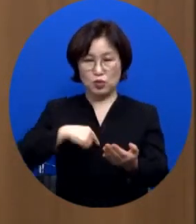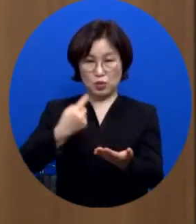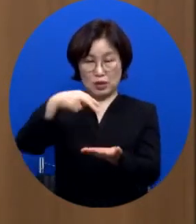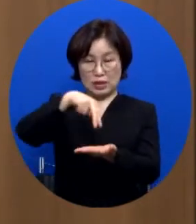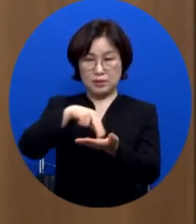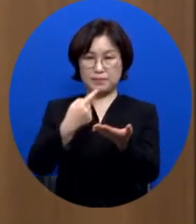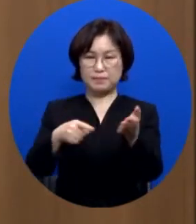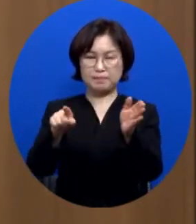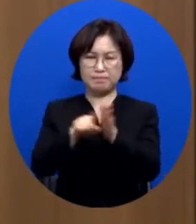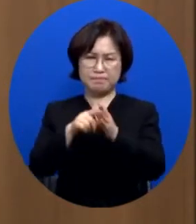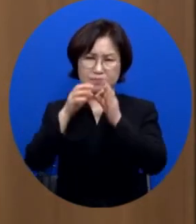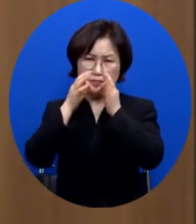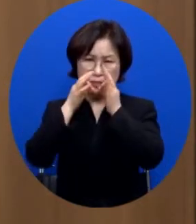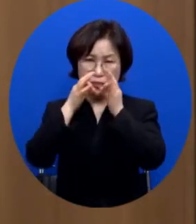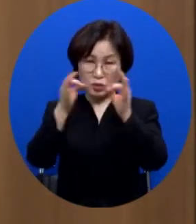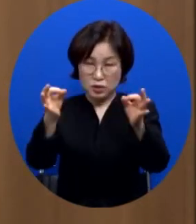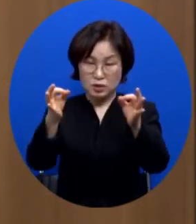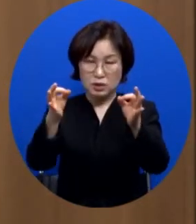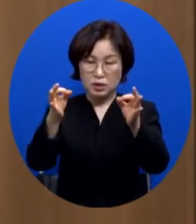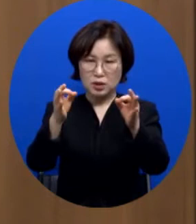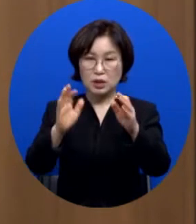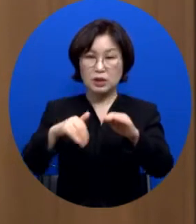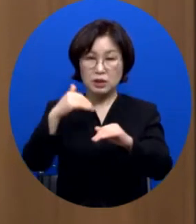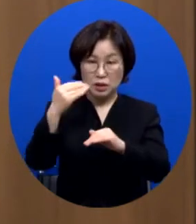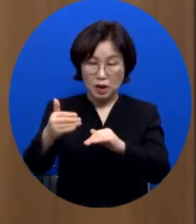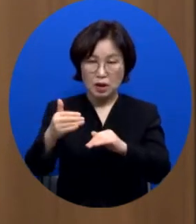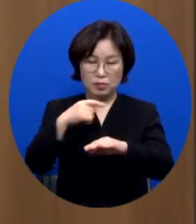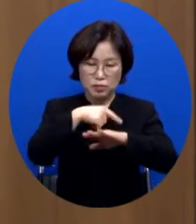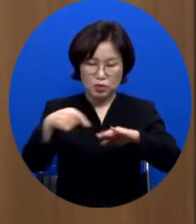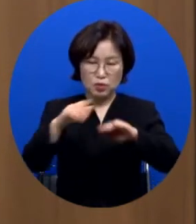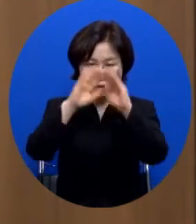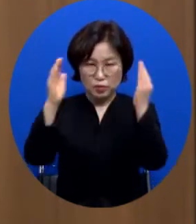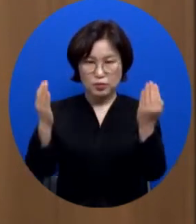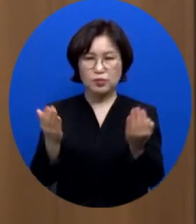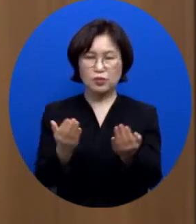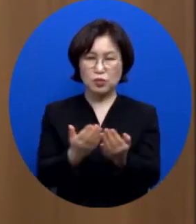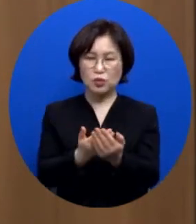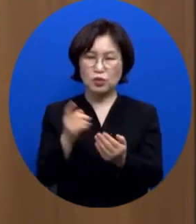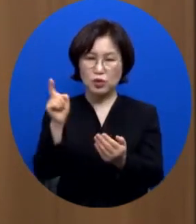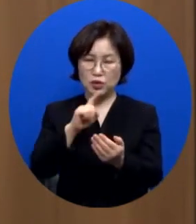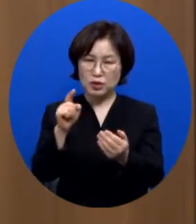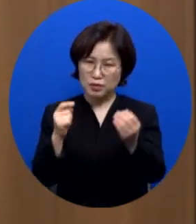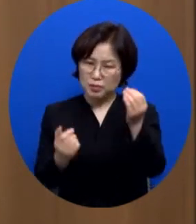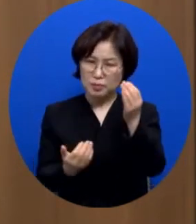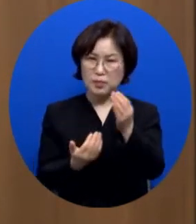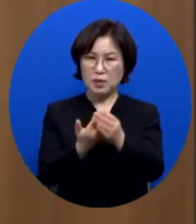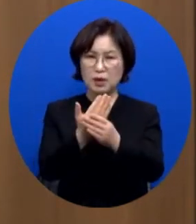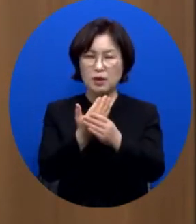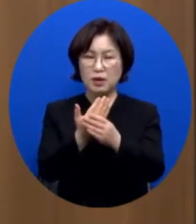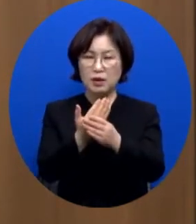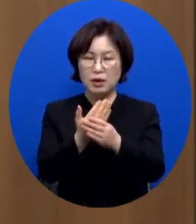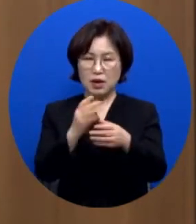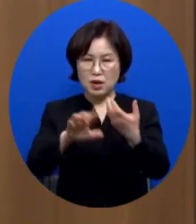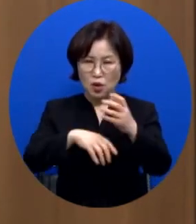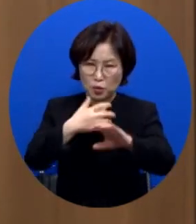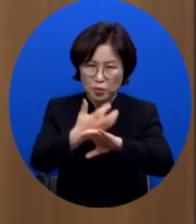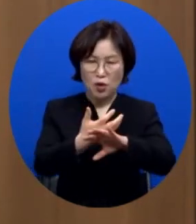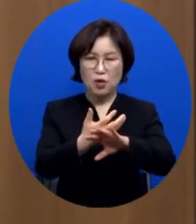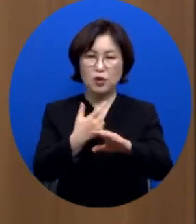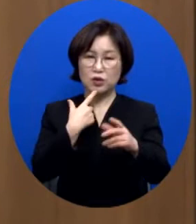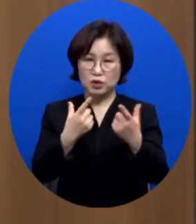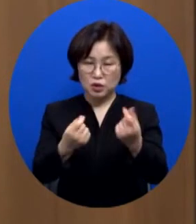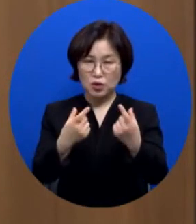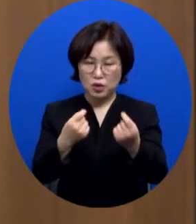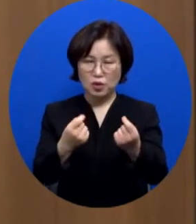위해서 외치고 그리고 그 이후에 민족 전체가 어떤 이슈로 혁명적 가치로